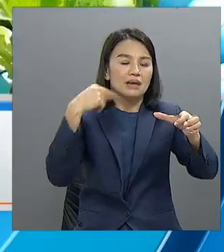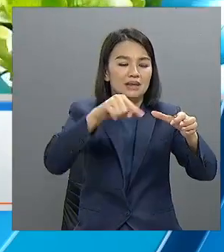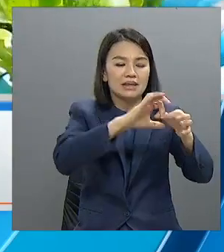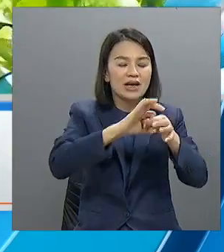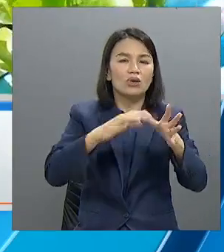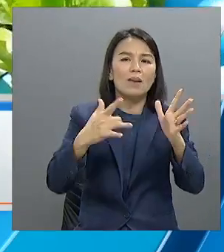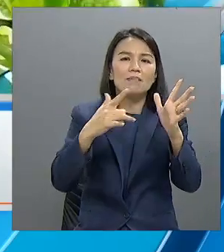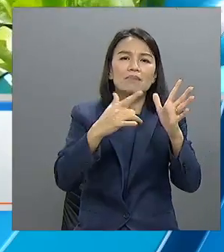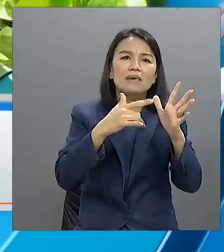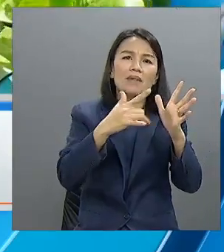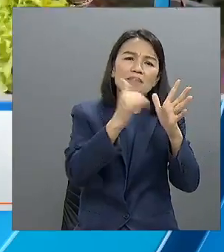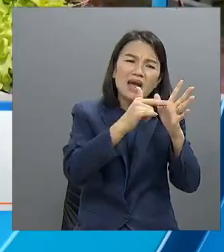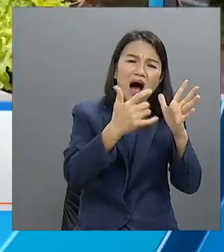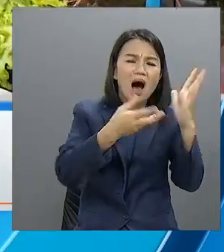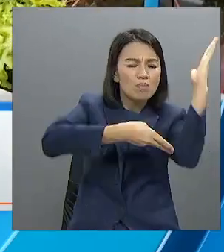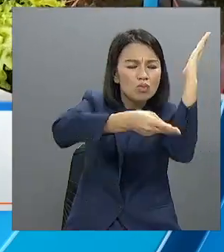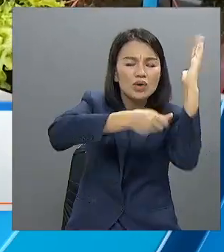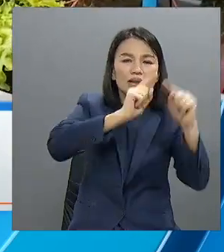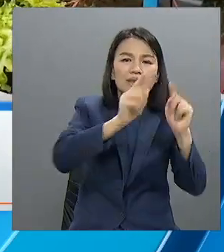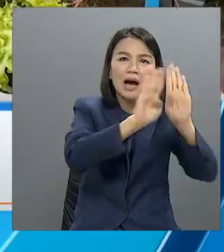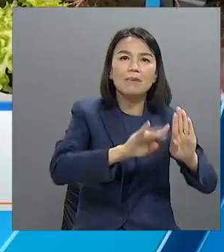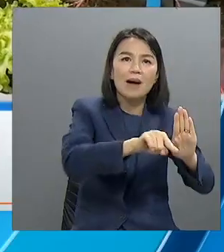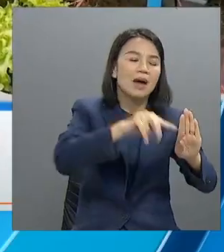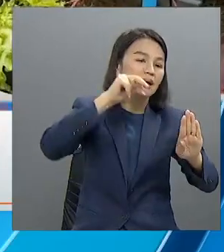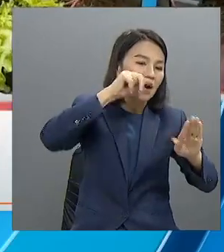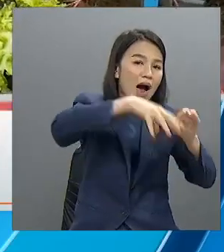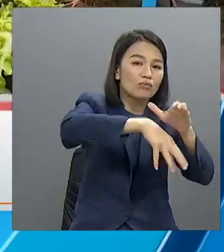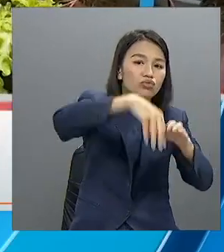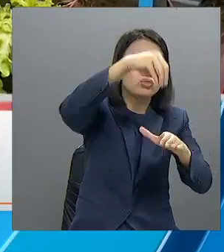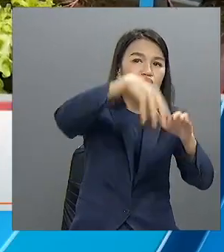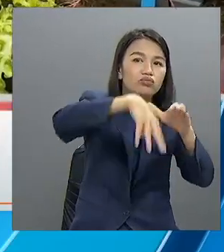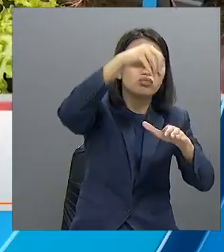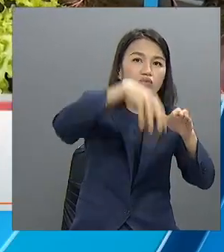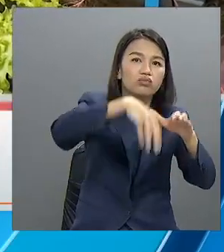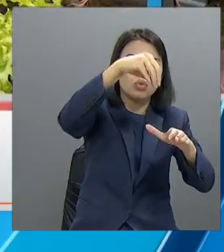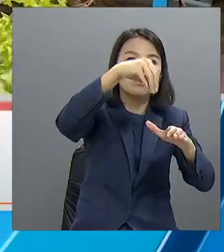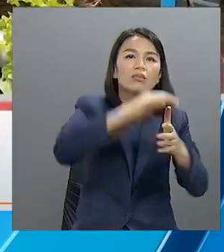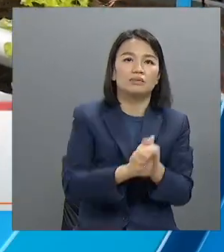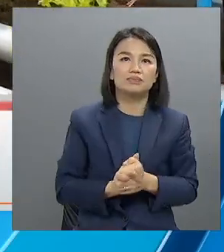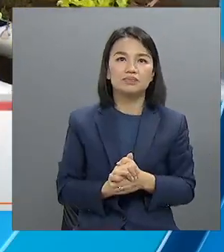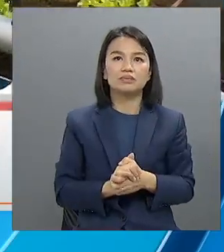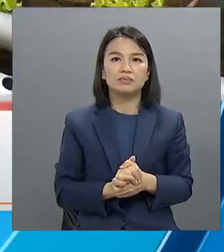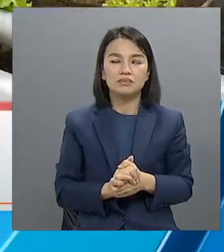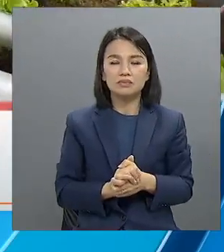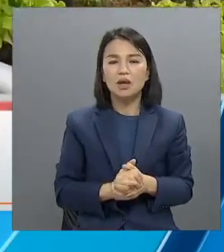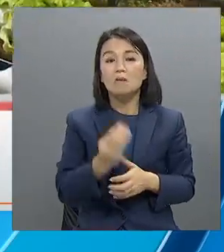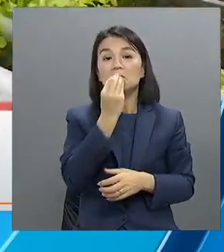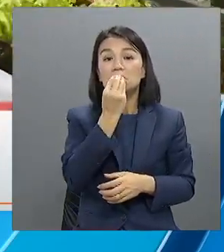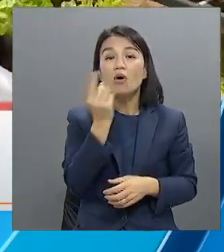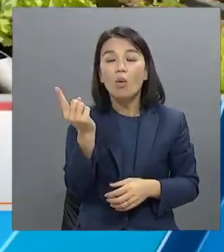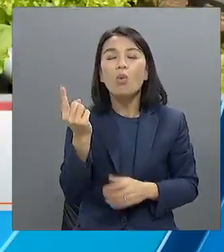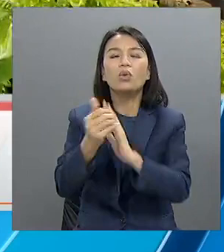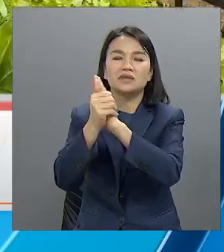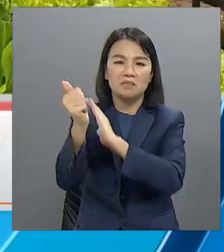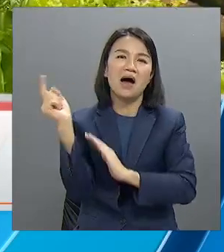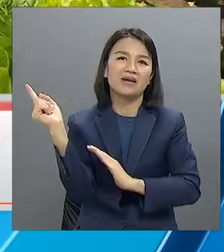นั้น น ะซึ่งเขาจะได้รับจากทางนั้นไงเพราะว่าด้วยคุณค่าทางสารอาหารที่ค่อนข้างมาก เรื่องของโภชนาการต้องให้เขา ต้องให้เขาเลย เริ่มคิดแล้ว